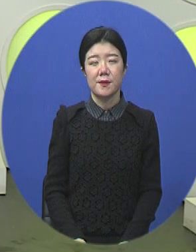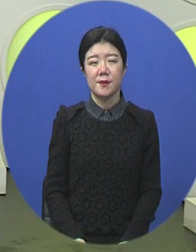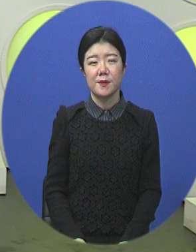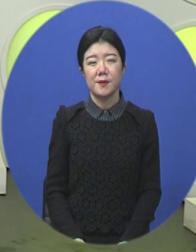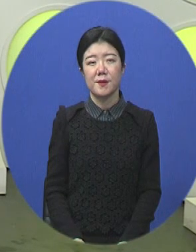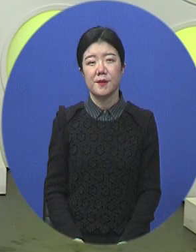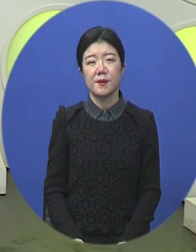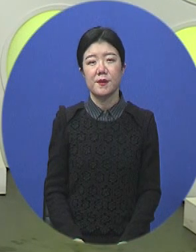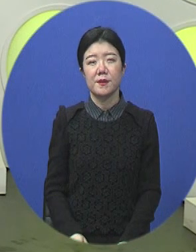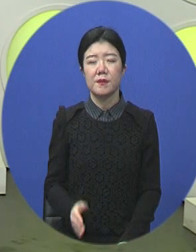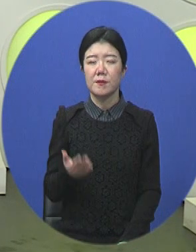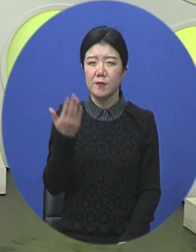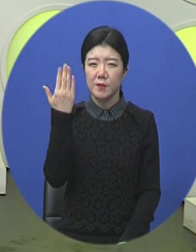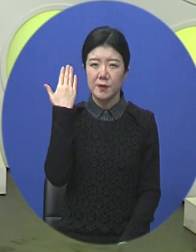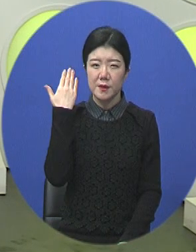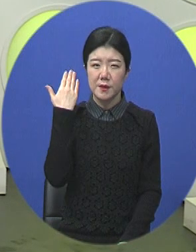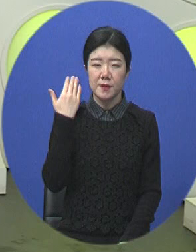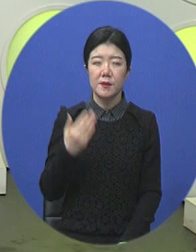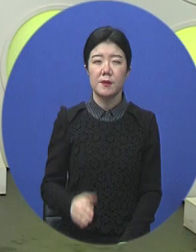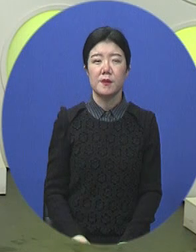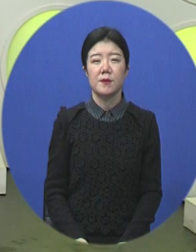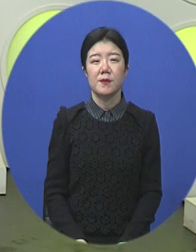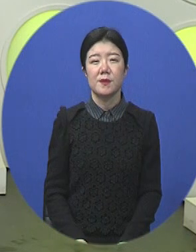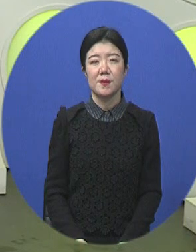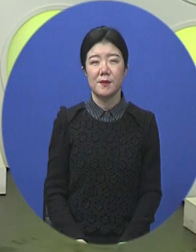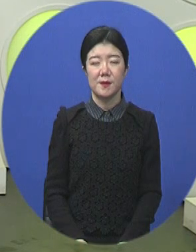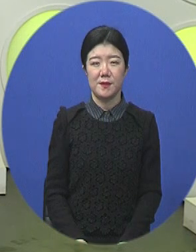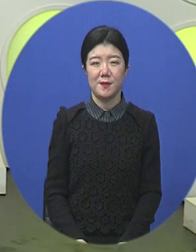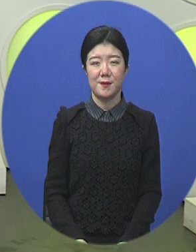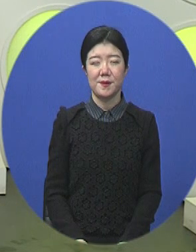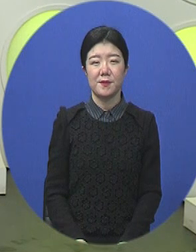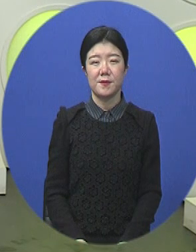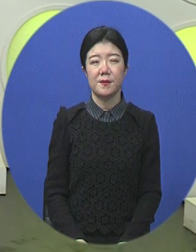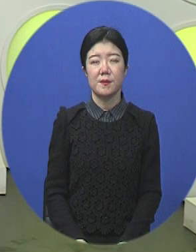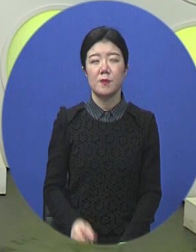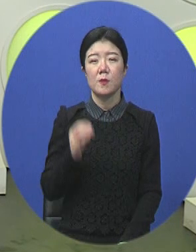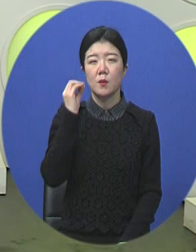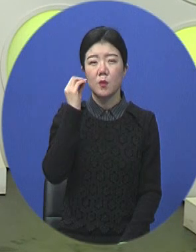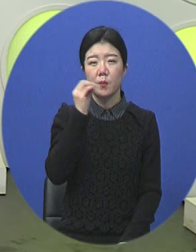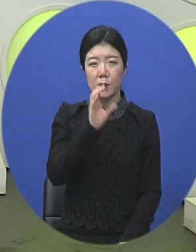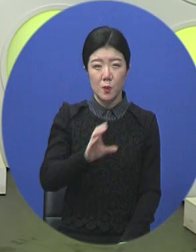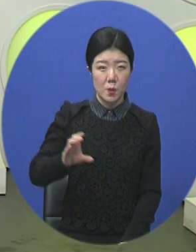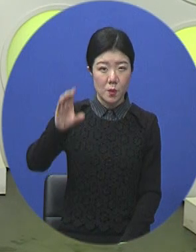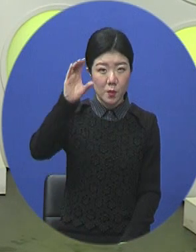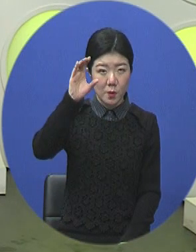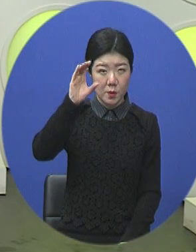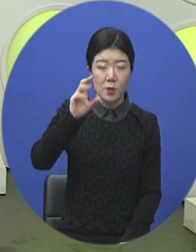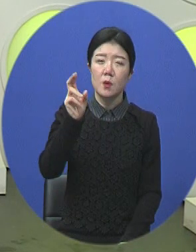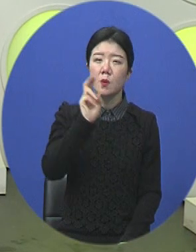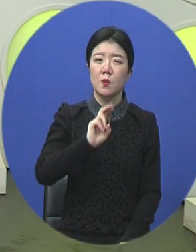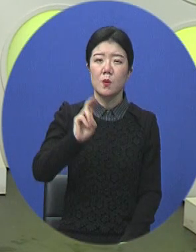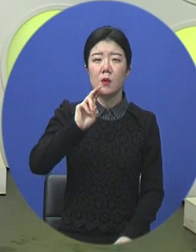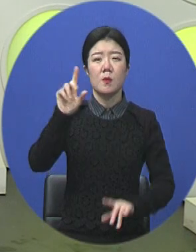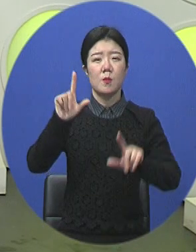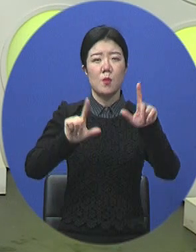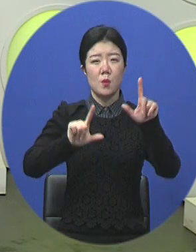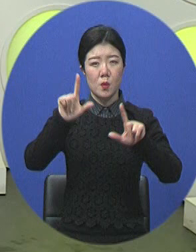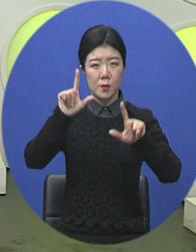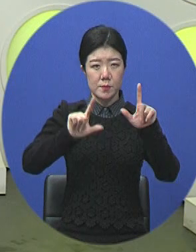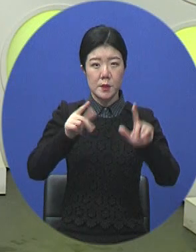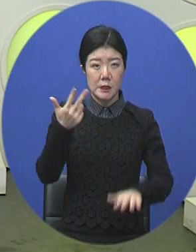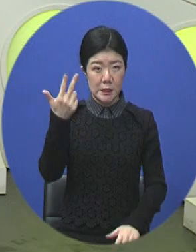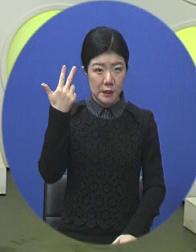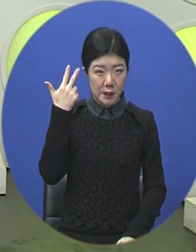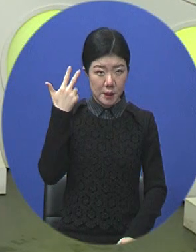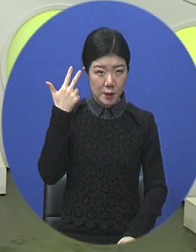전에 19년도 같은 경우에는 그 이렇게 홈페이지에다 올려가지고 네. 우리가 부른 노래를 지난 주에